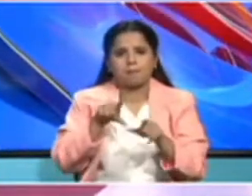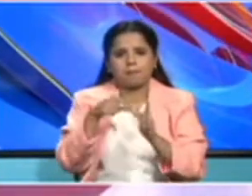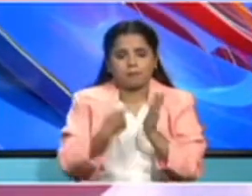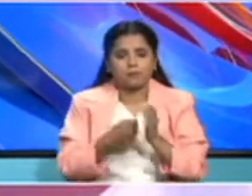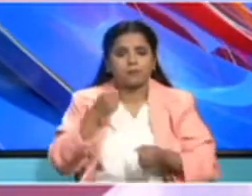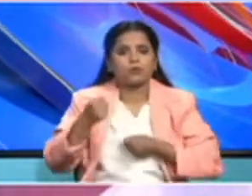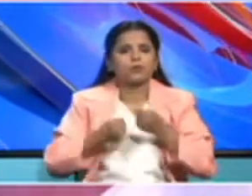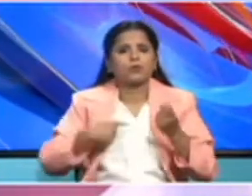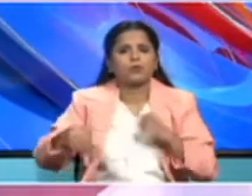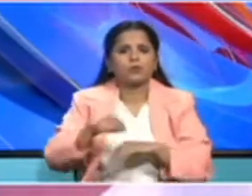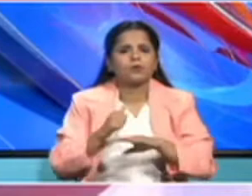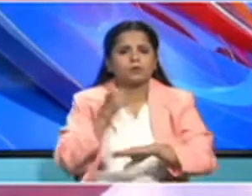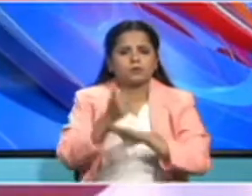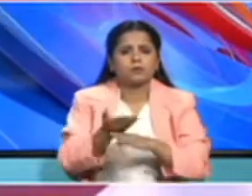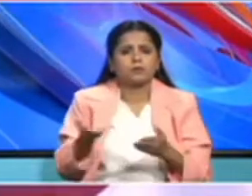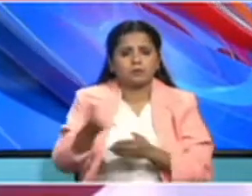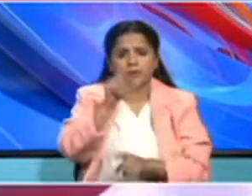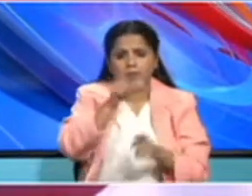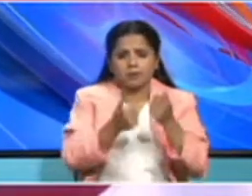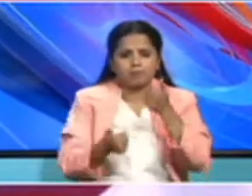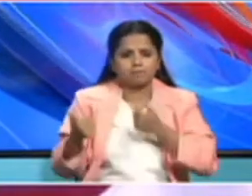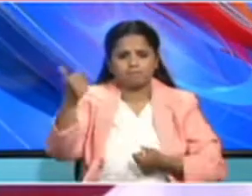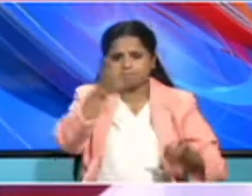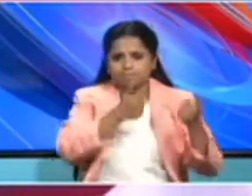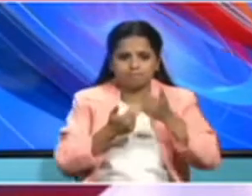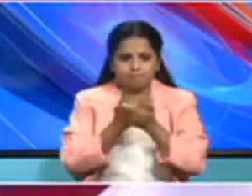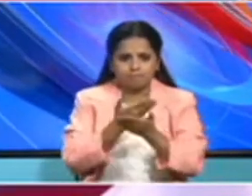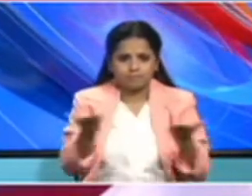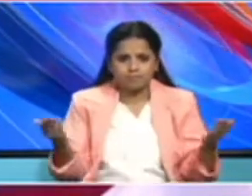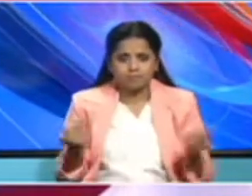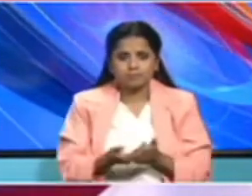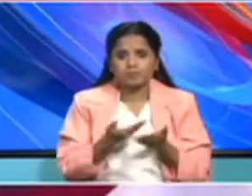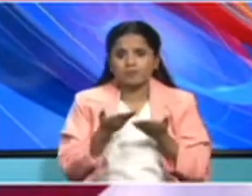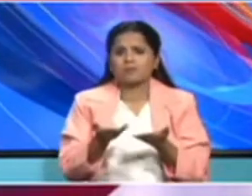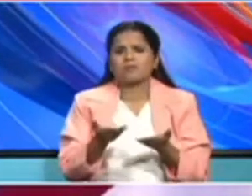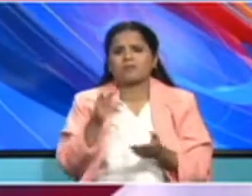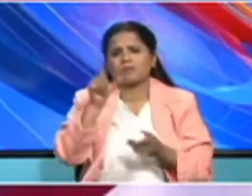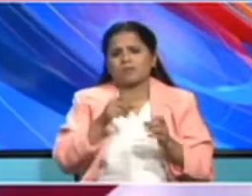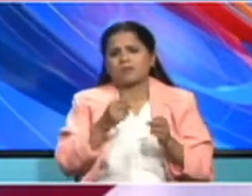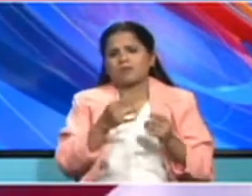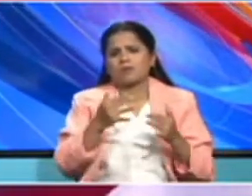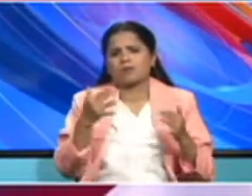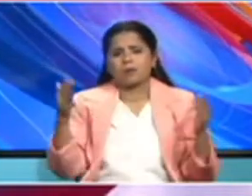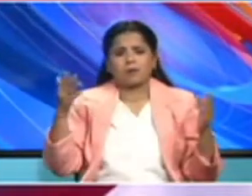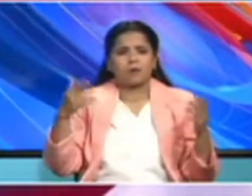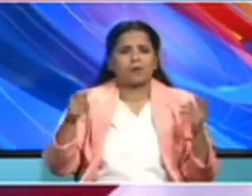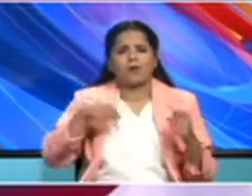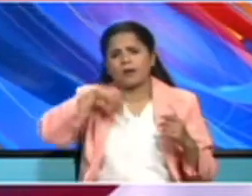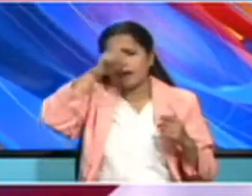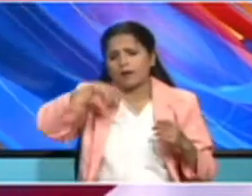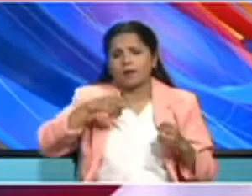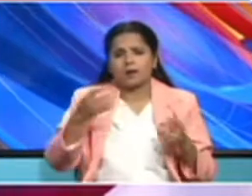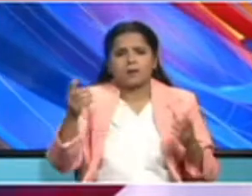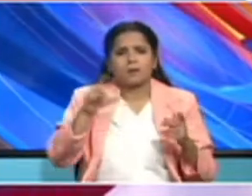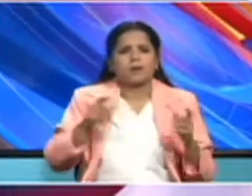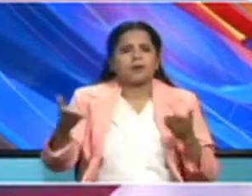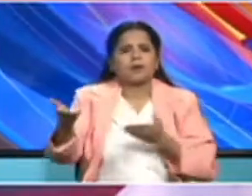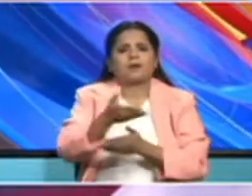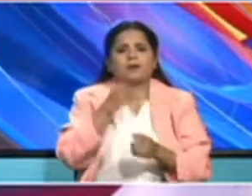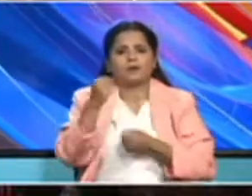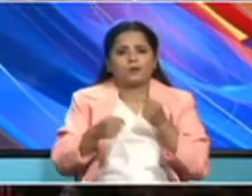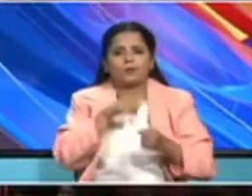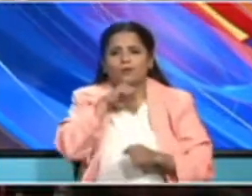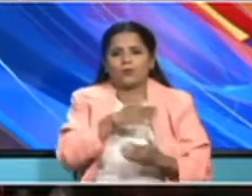खेल संस्थाओं के प्रतिनिधिगण और देश भर से यहां जुटे मेरे युवा